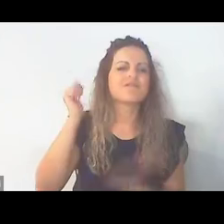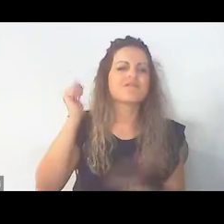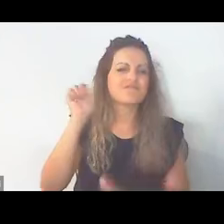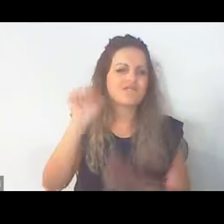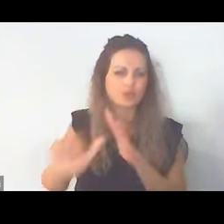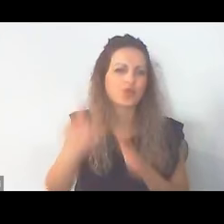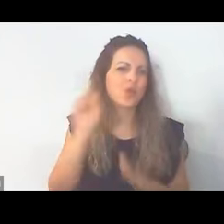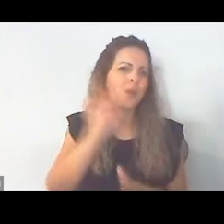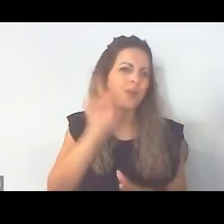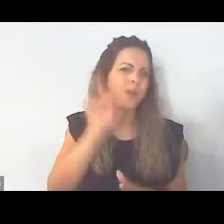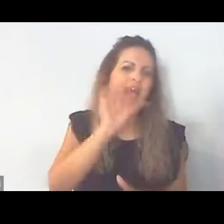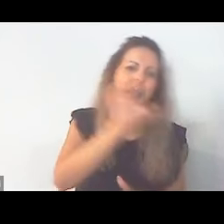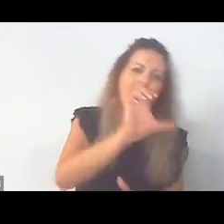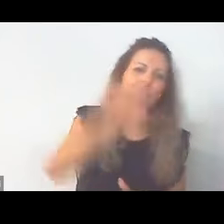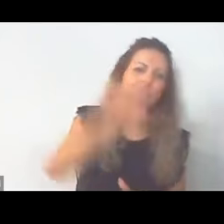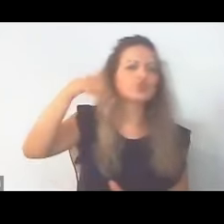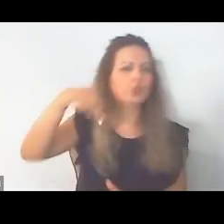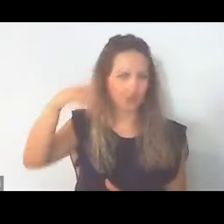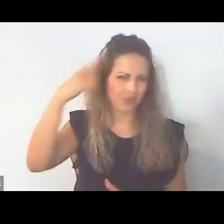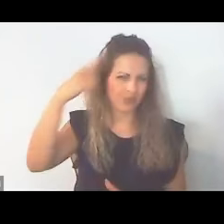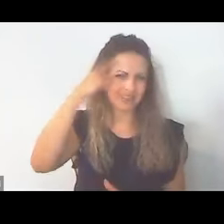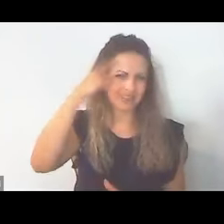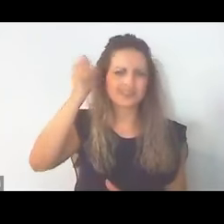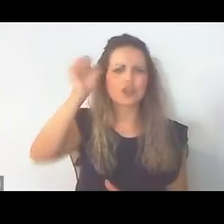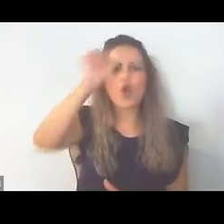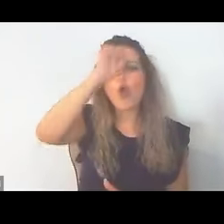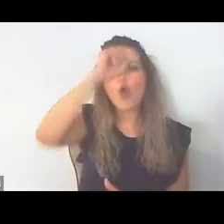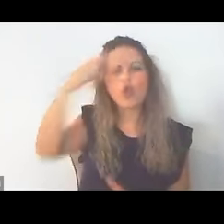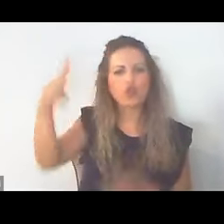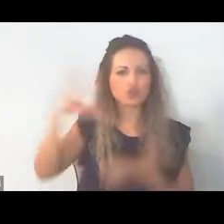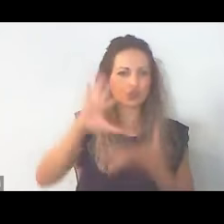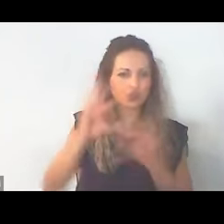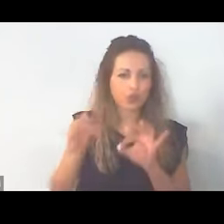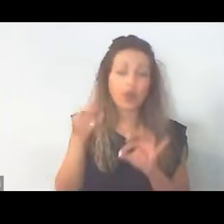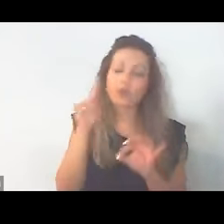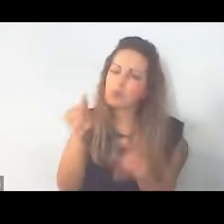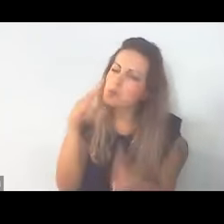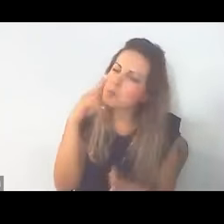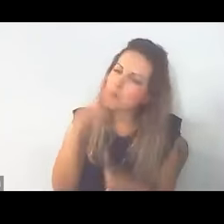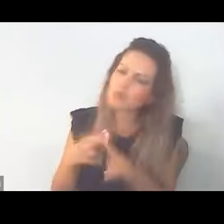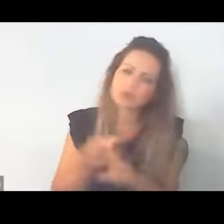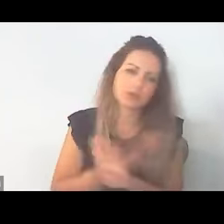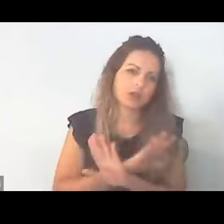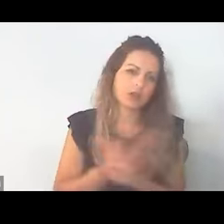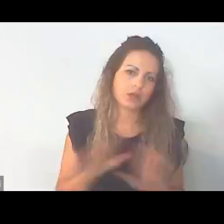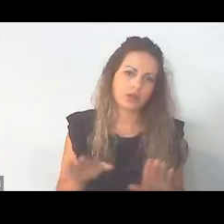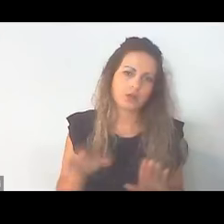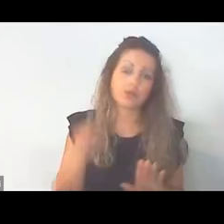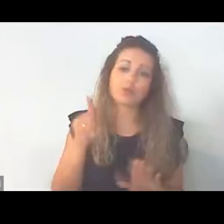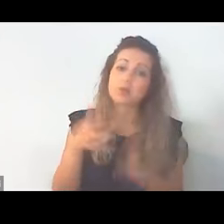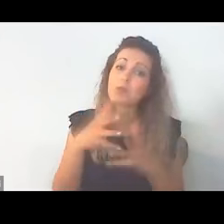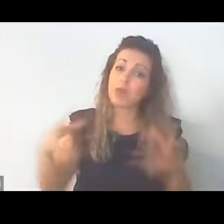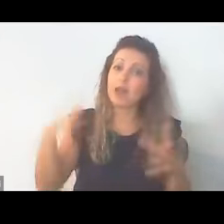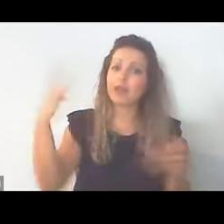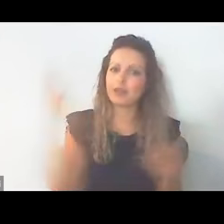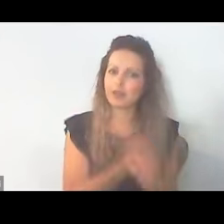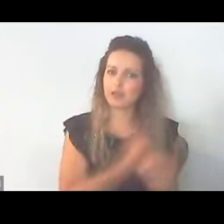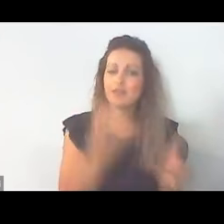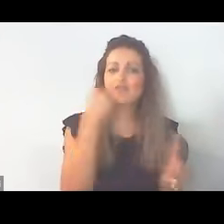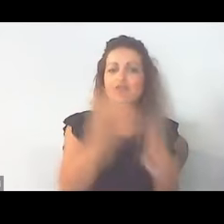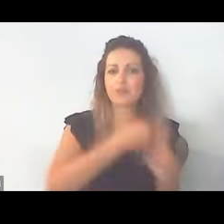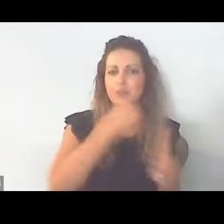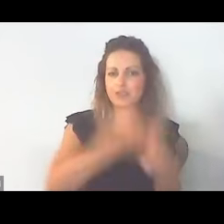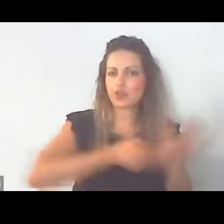την αναφέρω ακριβώς γιατί θεωρώ ότι αποτέλεσε μια μεγάλη νίκη του φεμινιστικού κινήματος. Με ποια